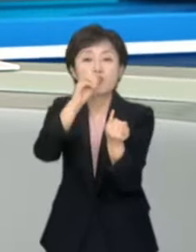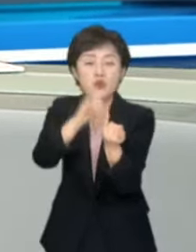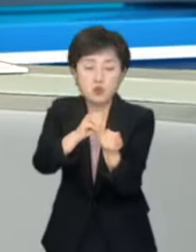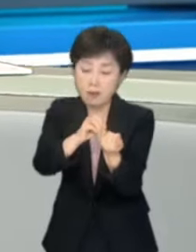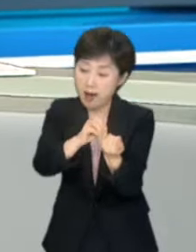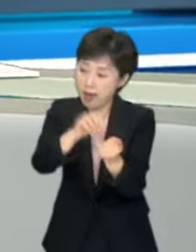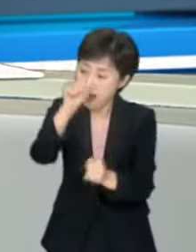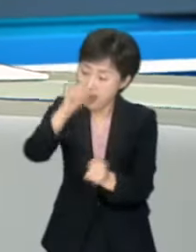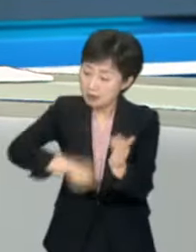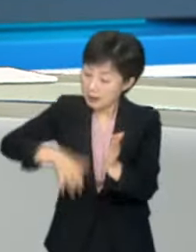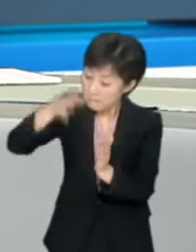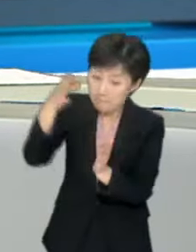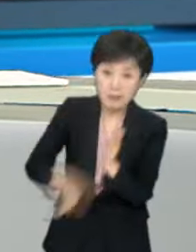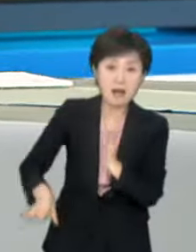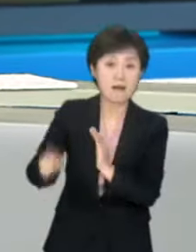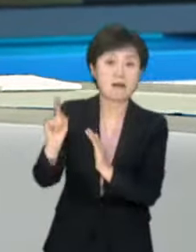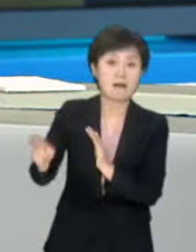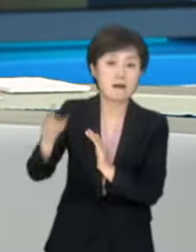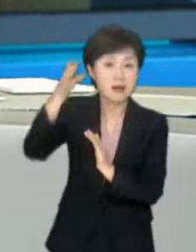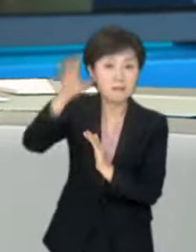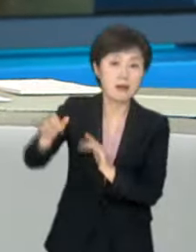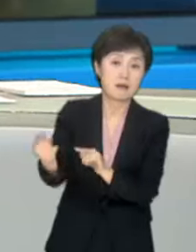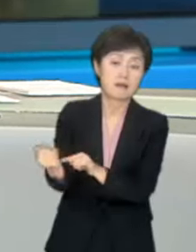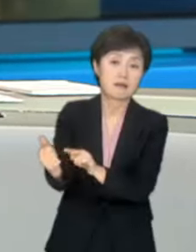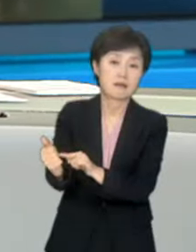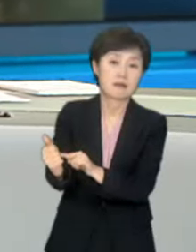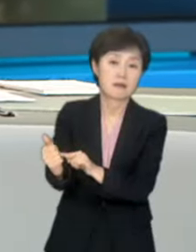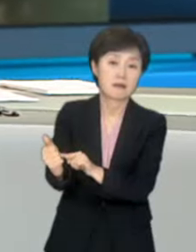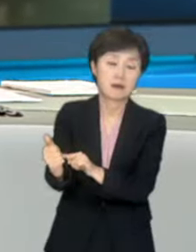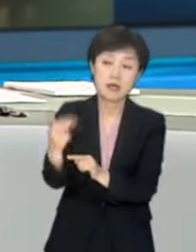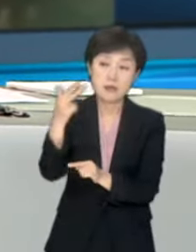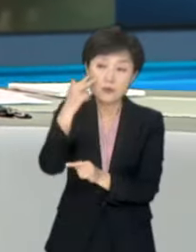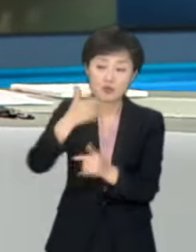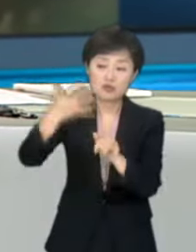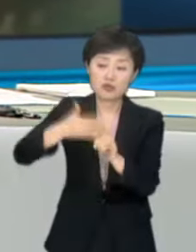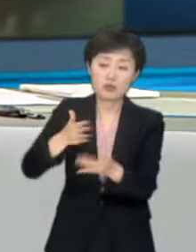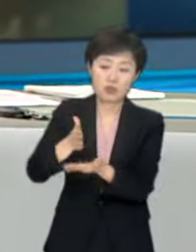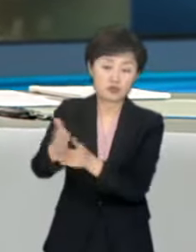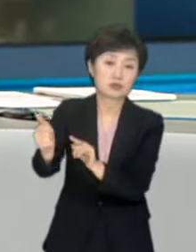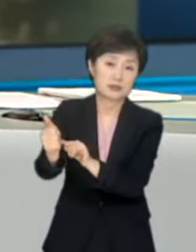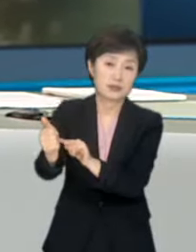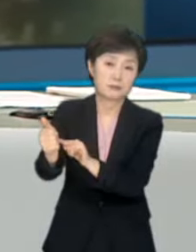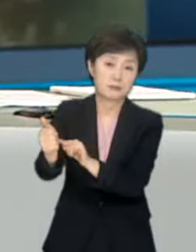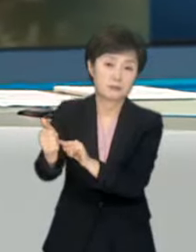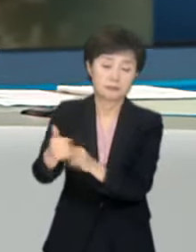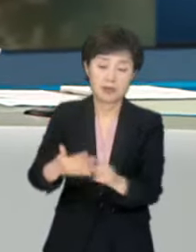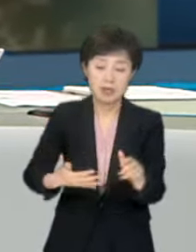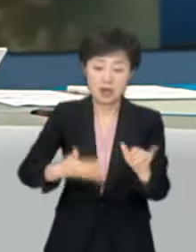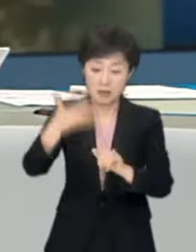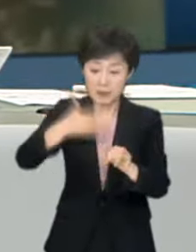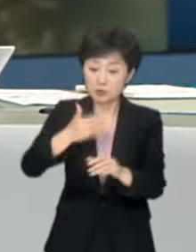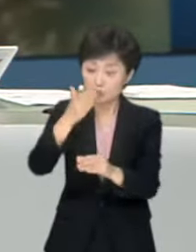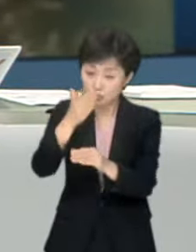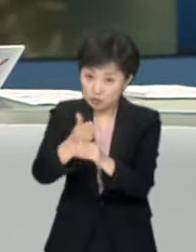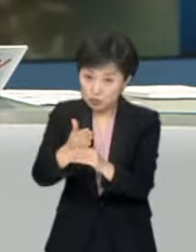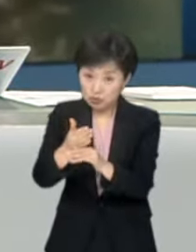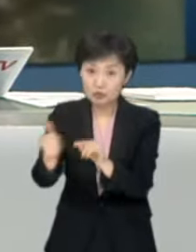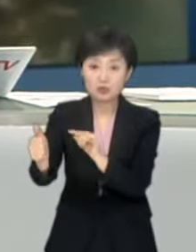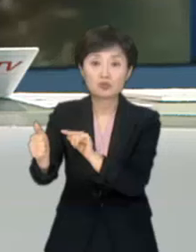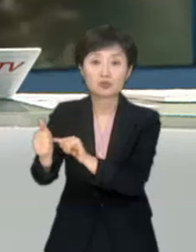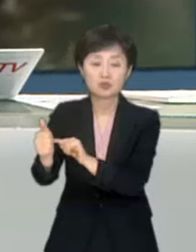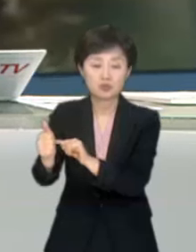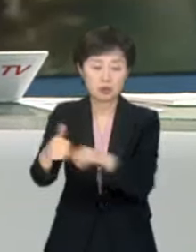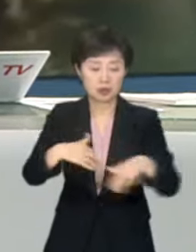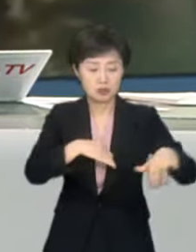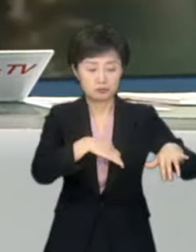모욕적인 행위를 하는 등의 기행을 벌인 미국 유튜버입니다. 예. 조니 소말리 씨. 방송 도중에 그